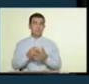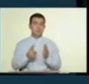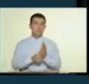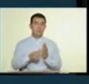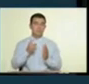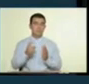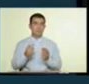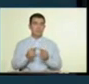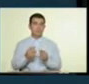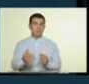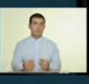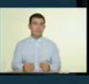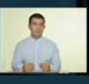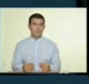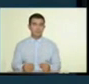ga teng.